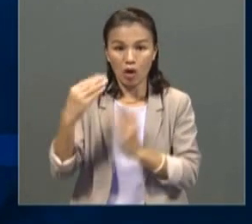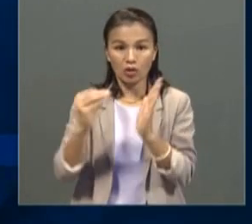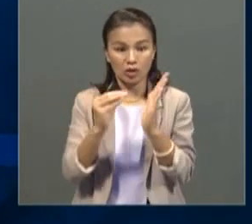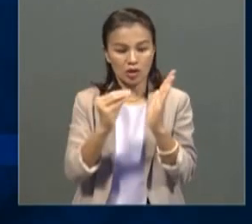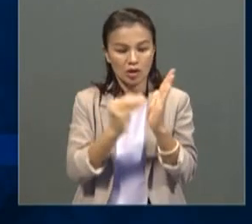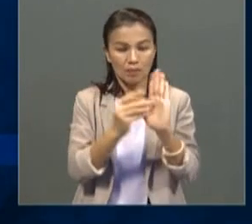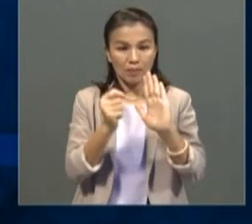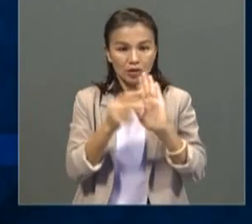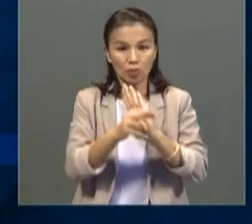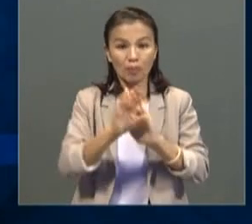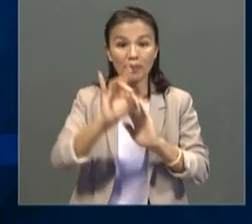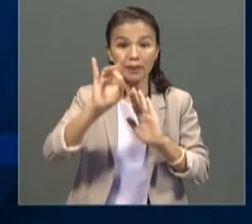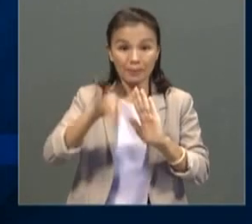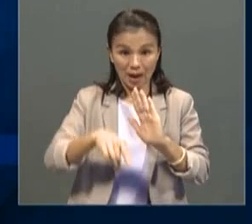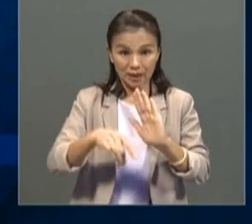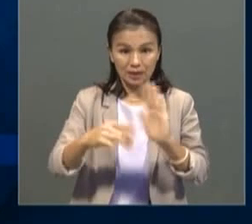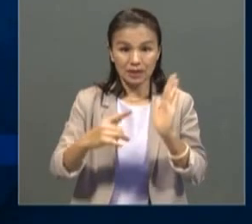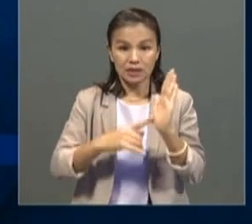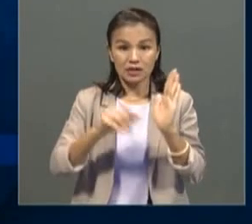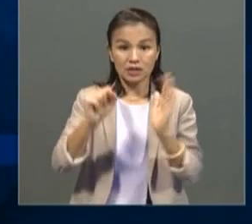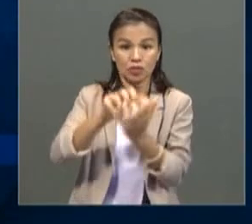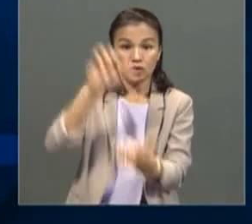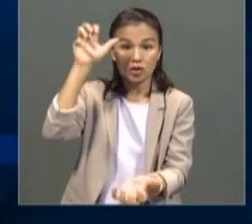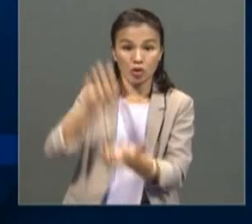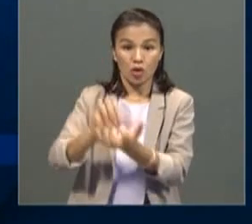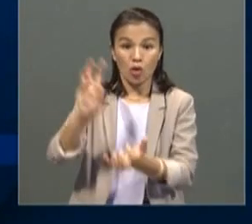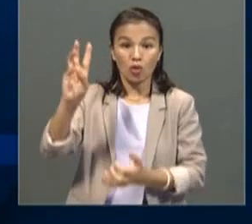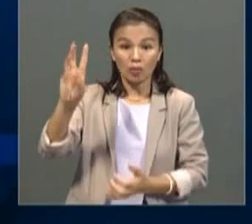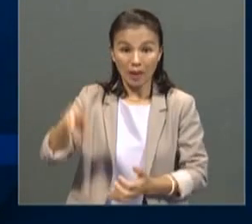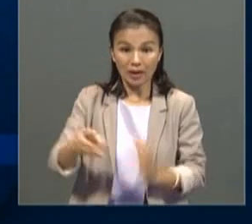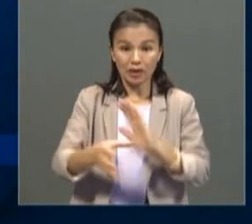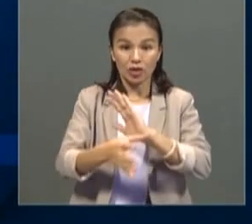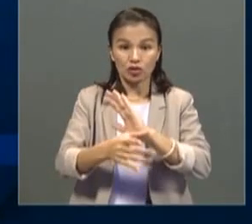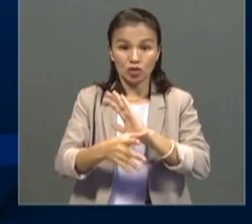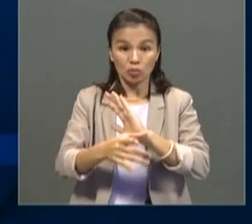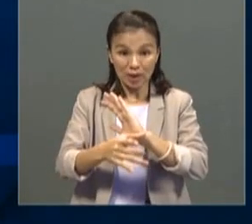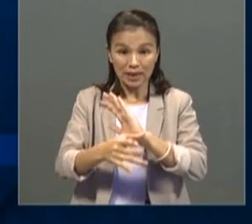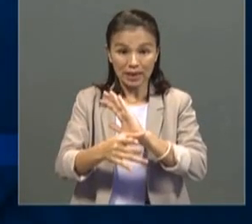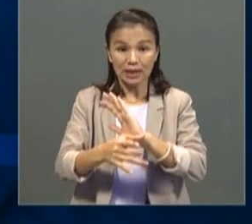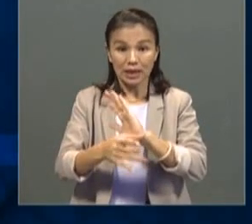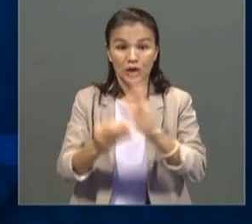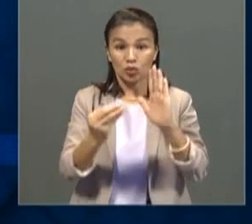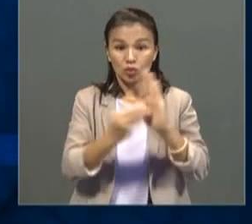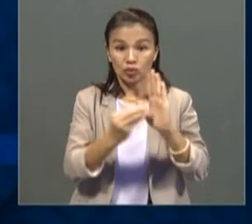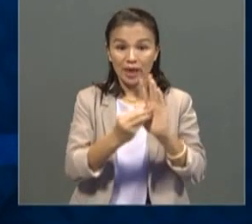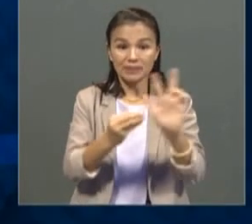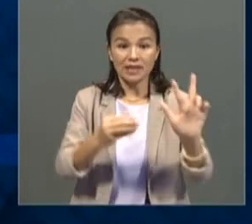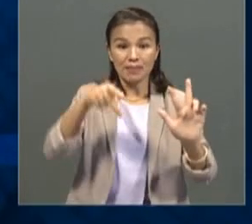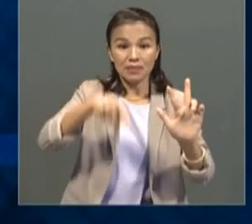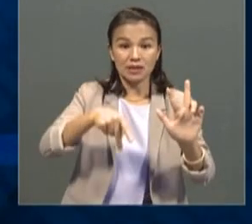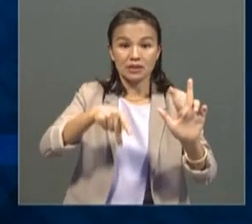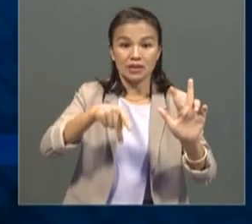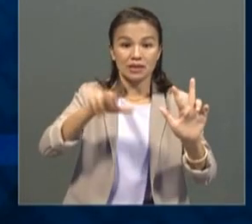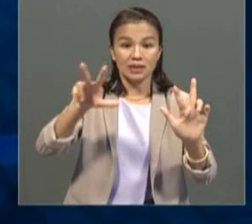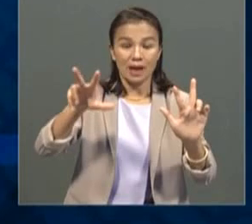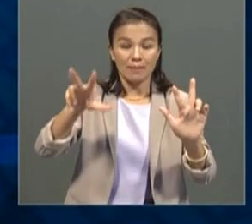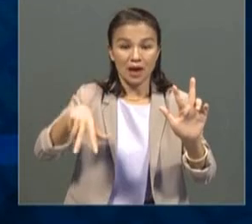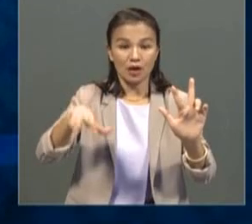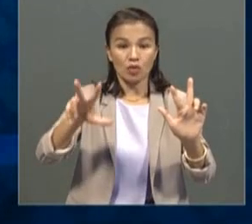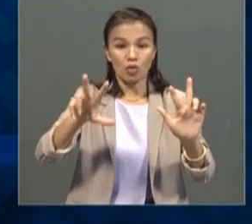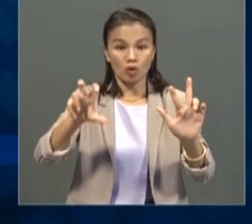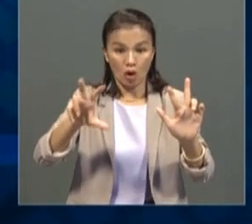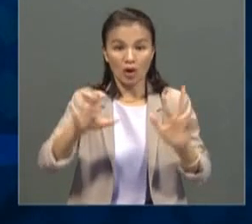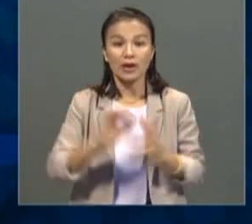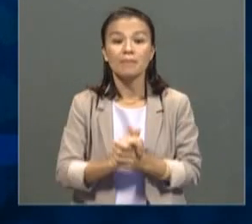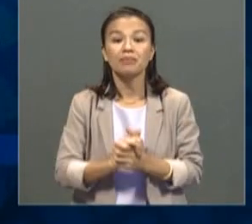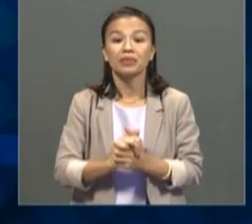จีทานาพิจารณาลุยสินะจันโอแท้แท้ไปบ้างไหมสมุปรากันเช่าถามบ่เนาะสกาวเจปังเก้าก็เราต้องเนี่ยเช่าอย่างยาบาร์เ